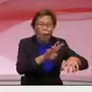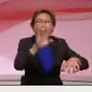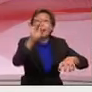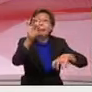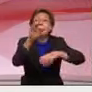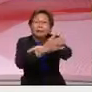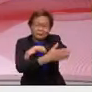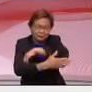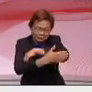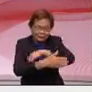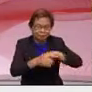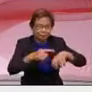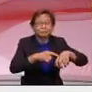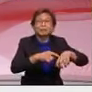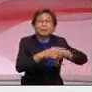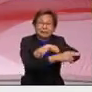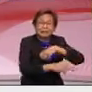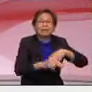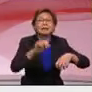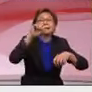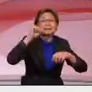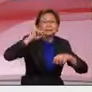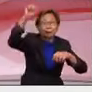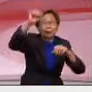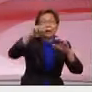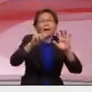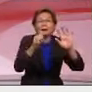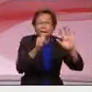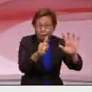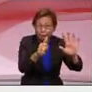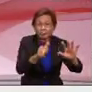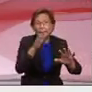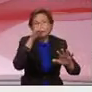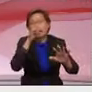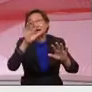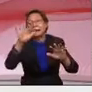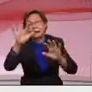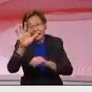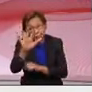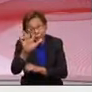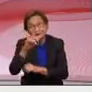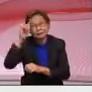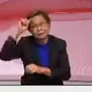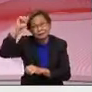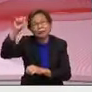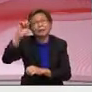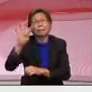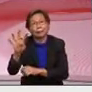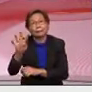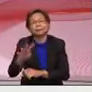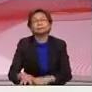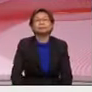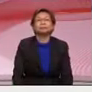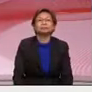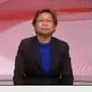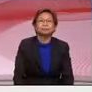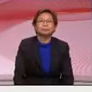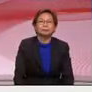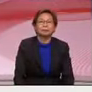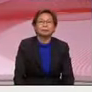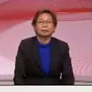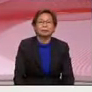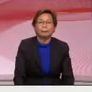antaranya adalah Sabah 6 operasi, Melaka 5 operasi dan Terengganu 4 operasi.